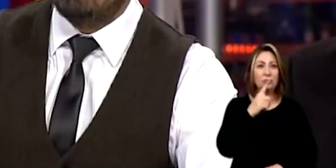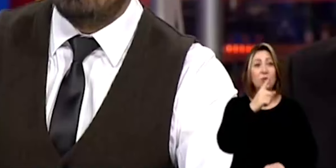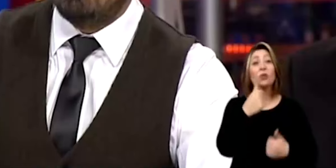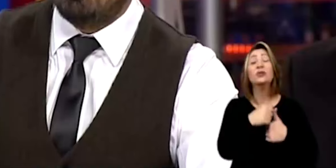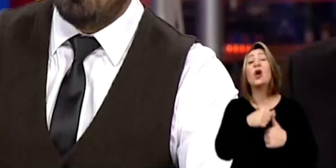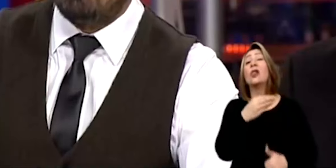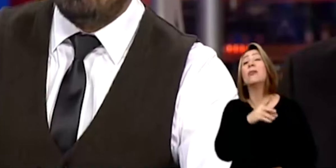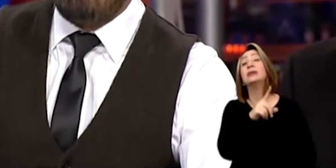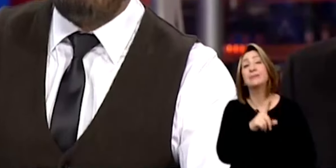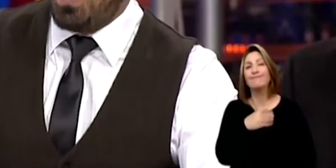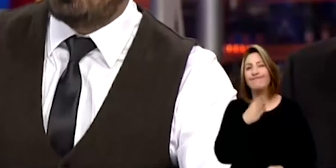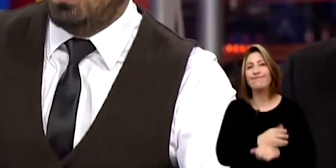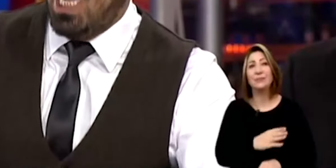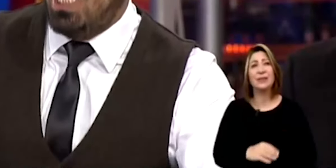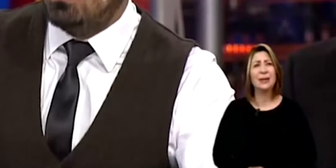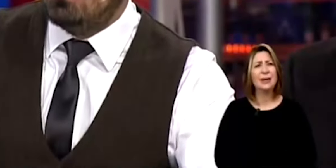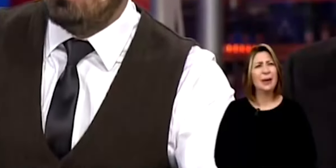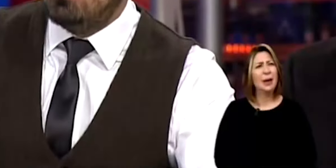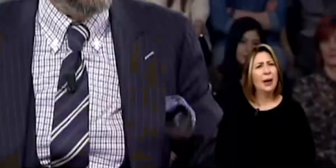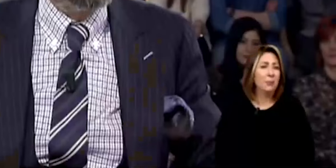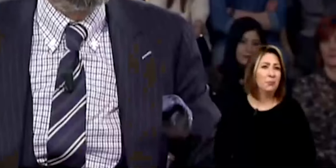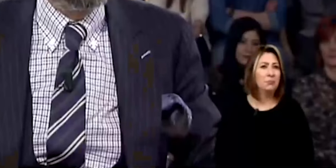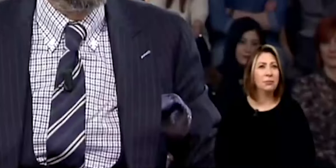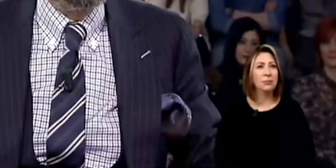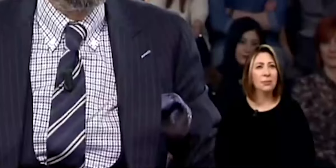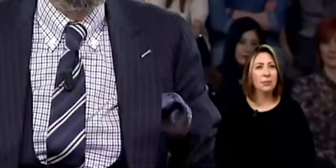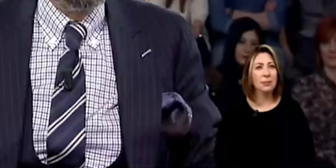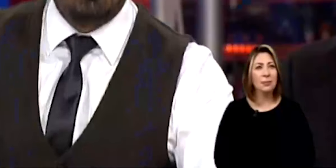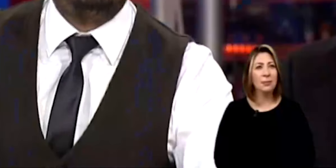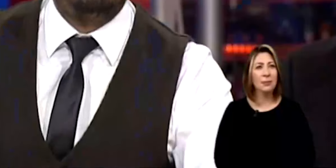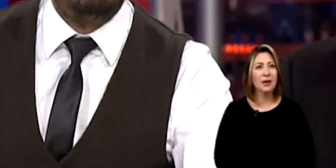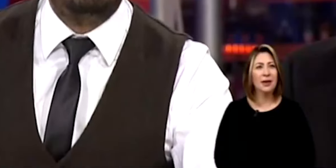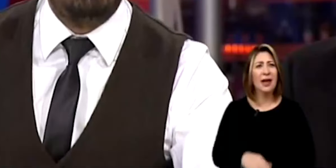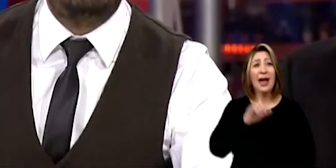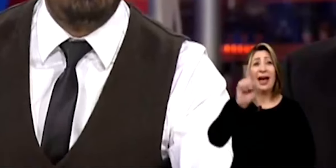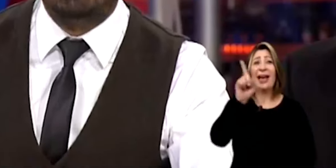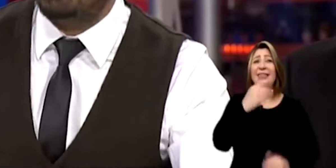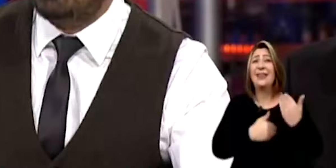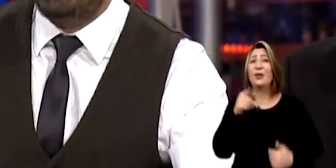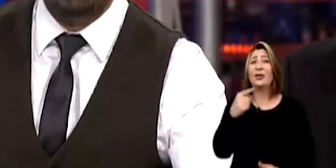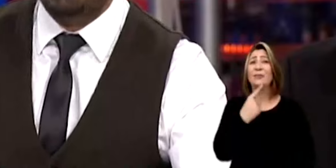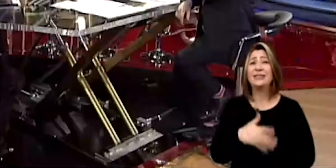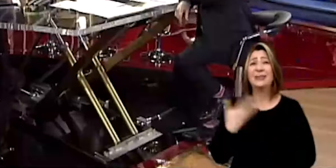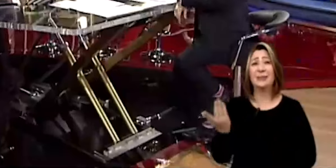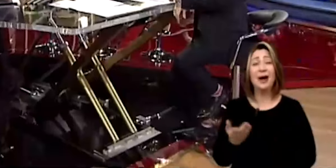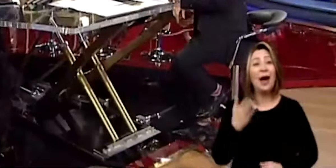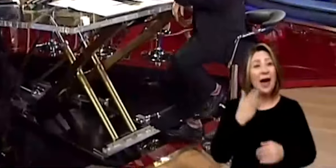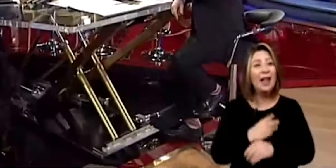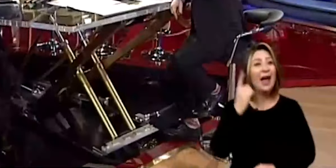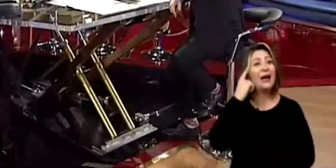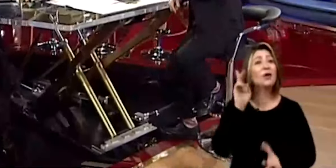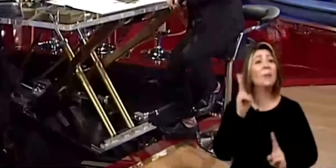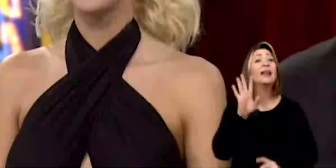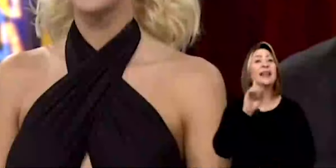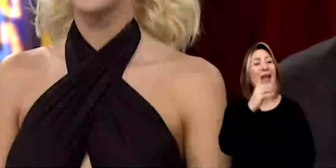koca olmaz. Hakikaten. Bak ya. Ya hayır. Hayır sevgilim, onu demek istemedim. Hayır, hakikaten aklı başına